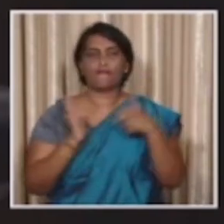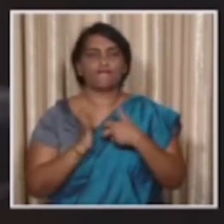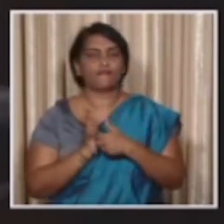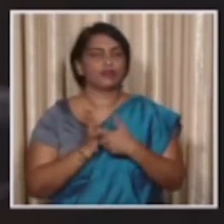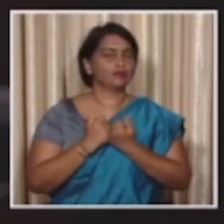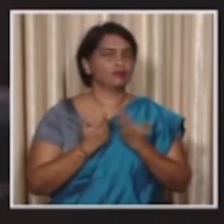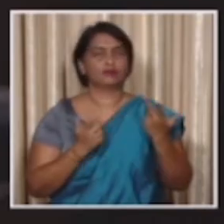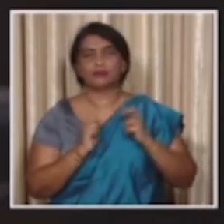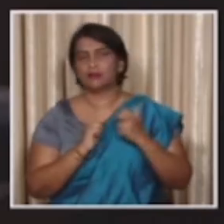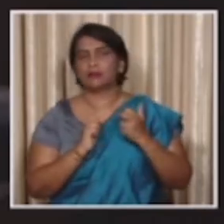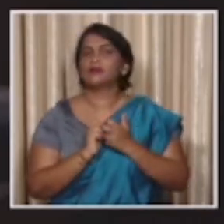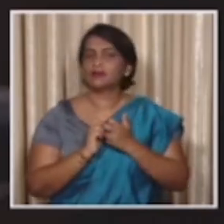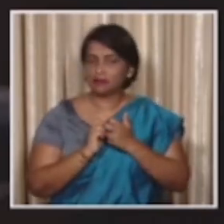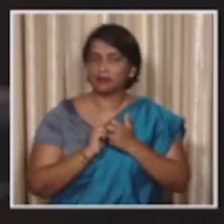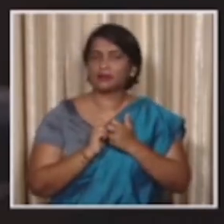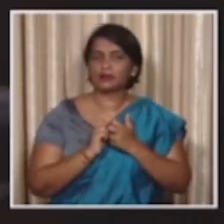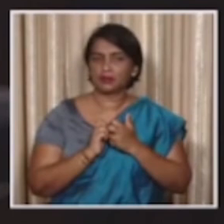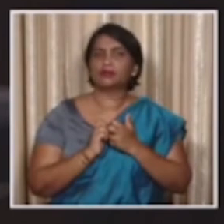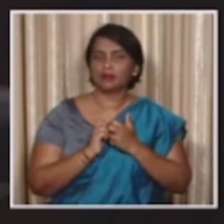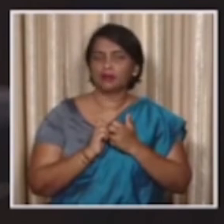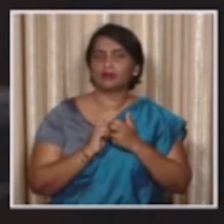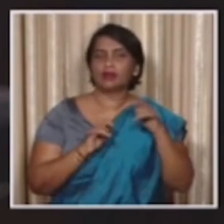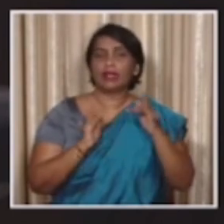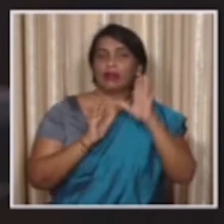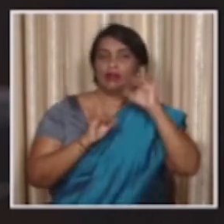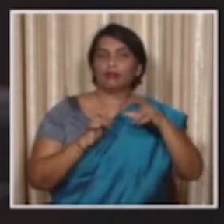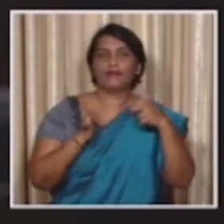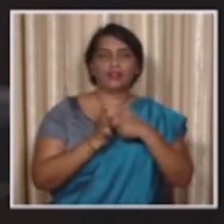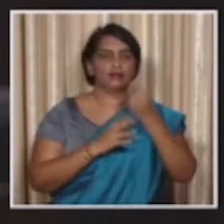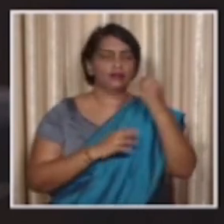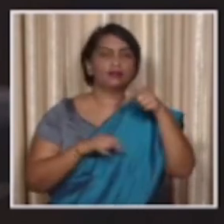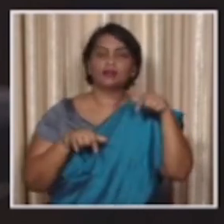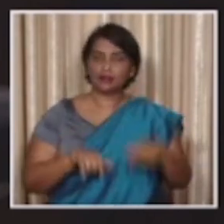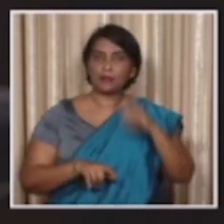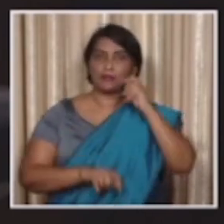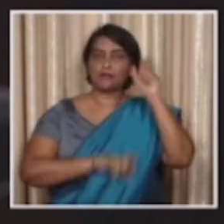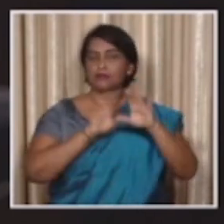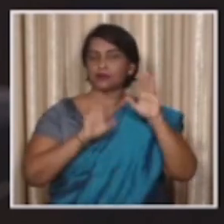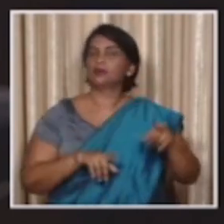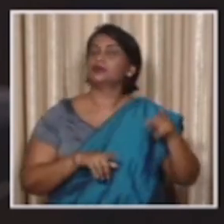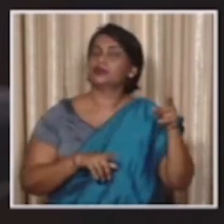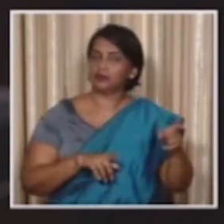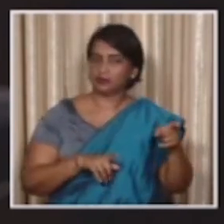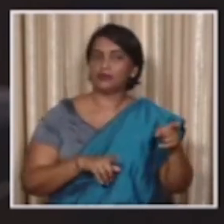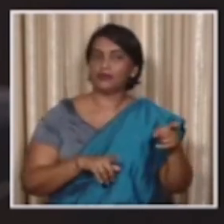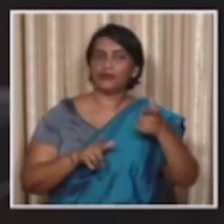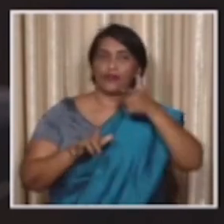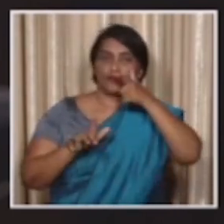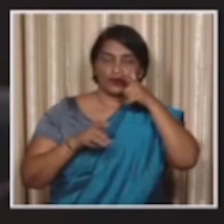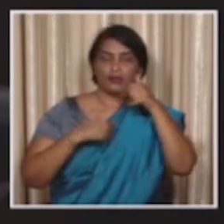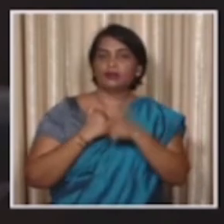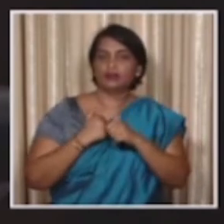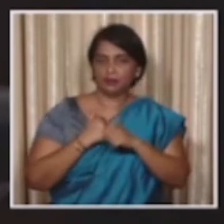ගැනීම සඳහා ඔන් අරයිවල් වීසා විතරයි දැන් මේ අයට ඉෂ්‍යු කරන්නේ. දැන් මේ මිනිස්සු මං හිතන්නේ වීඩියෝ එකක් හදලා